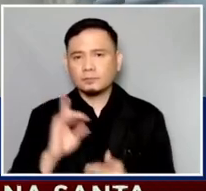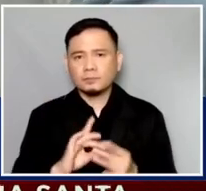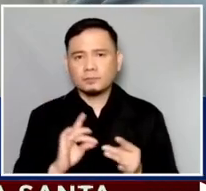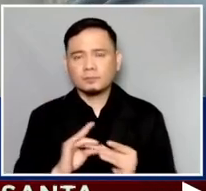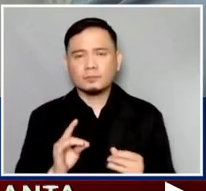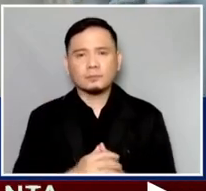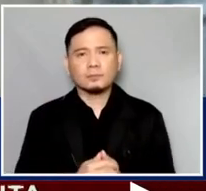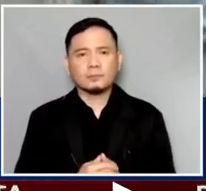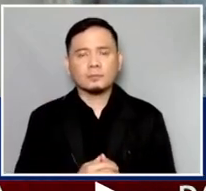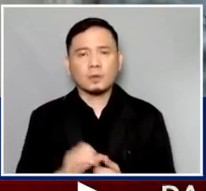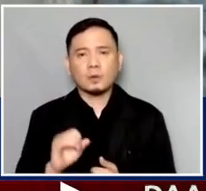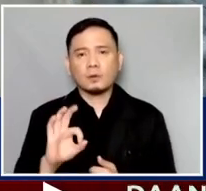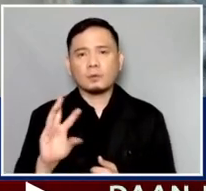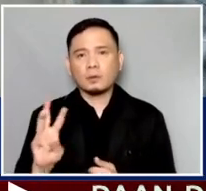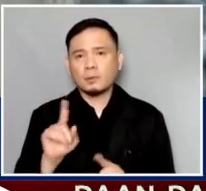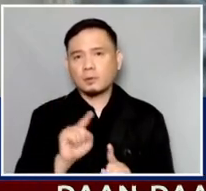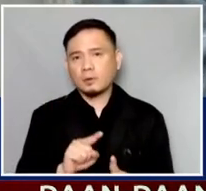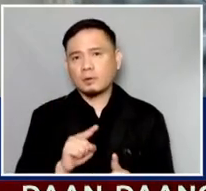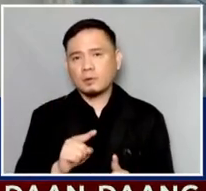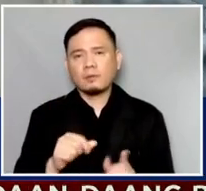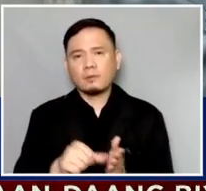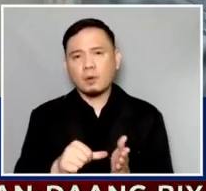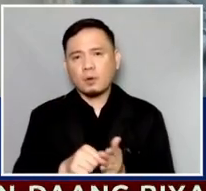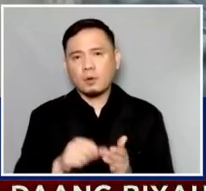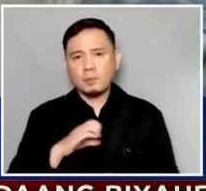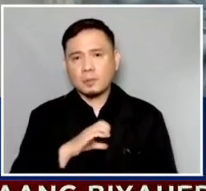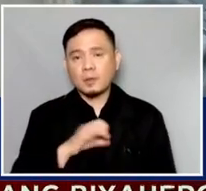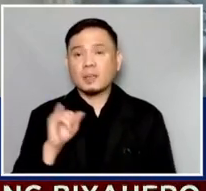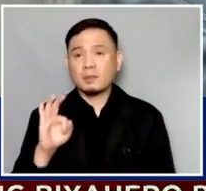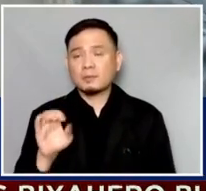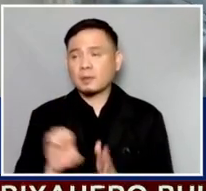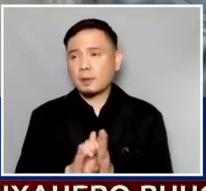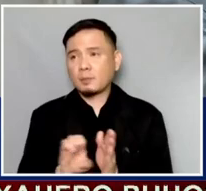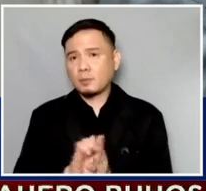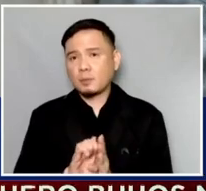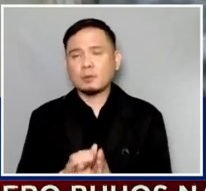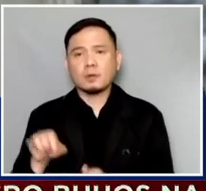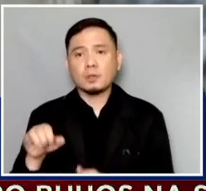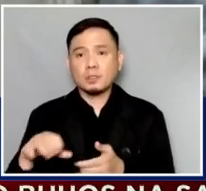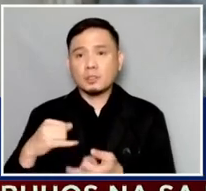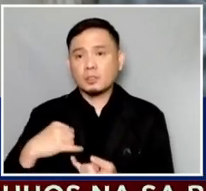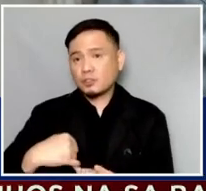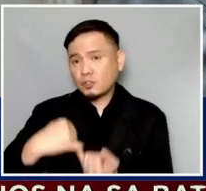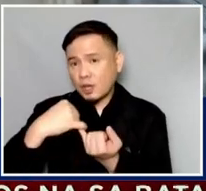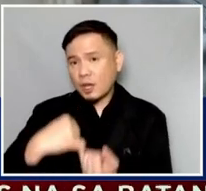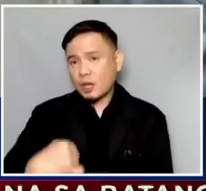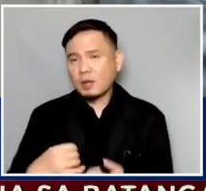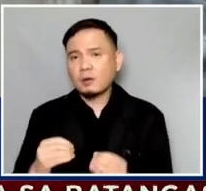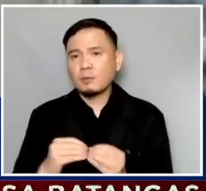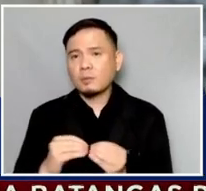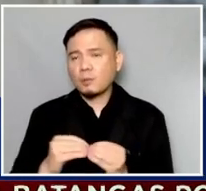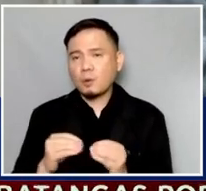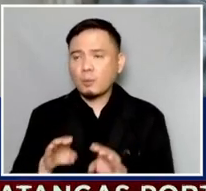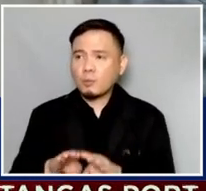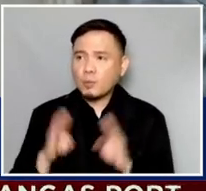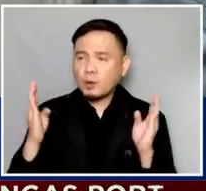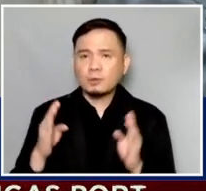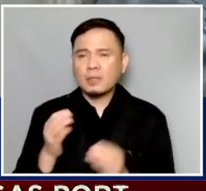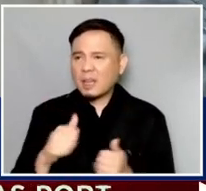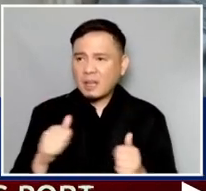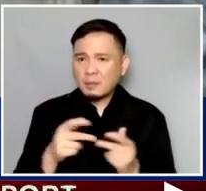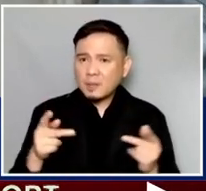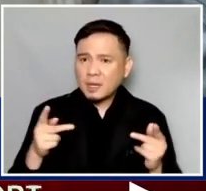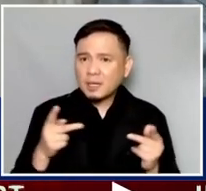Committee, basta anytime na magluwag po ang Shanghai o yung ibang lugar na meron na sinuspend natin ang pagboto, anytime